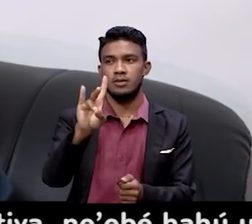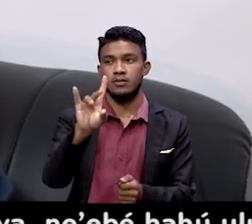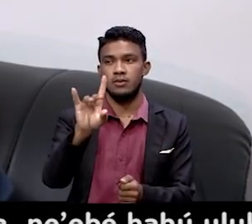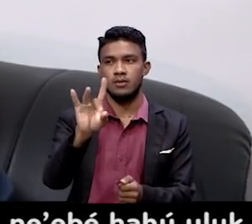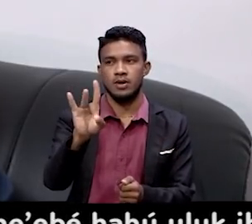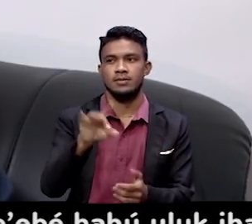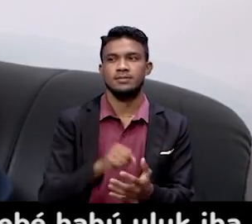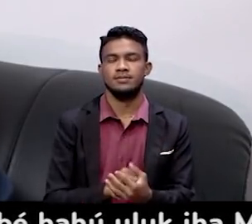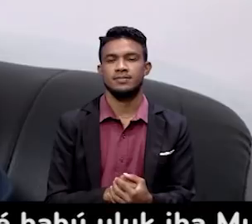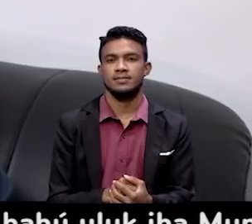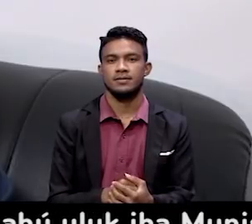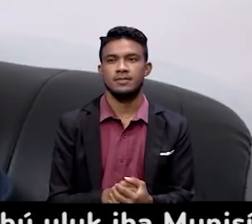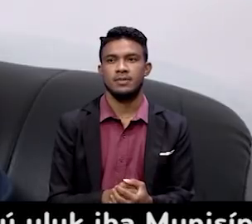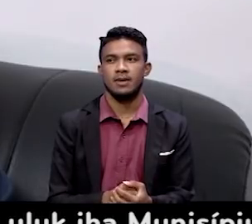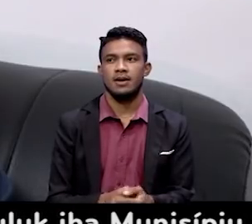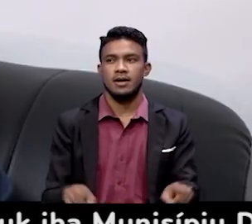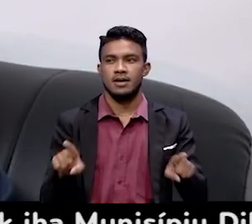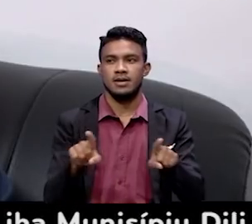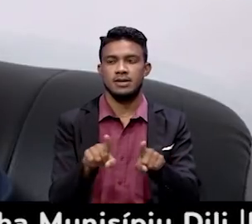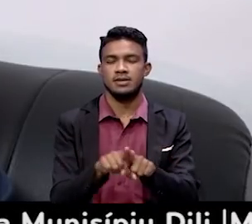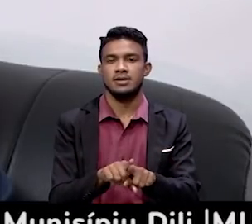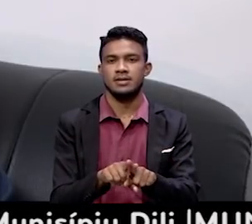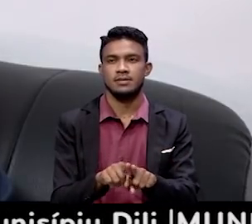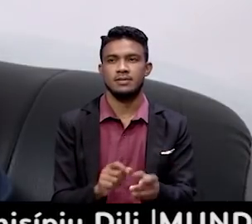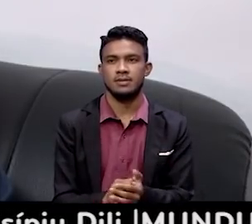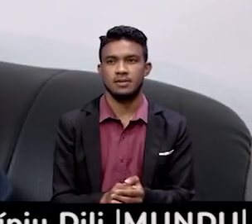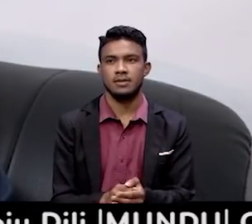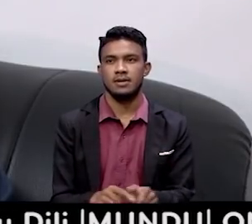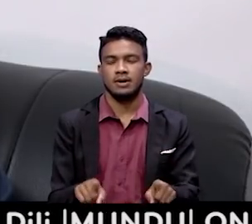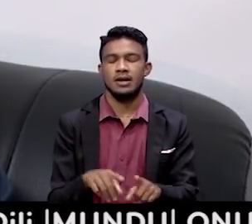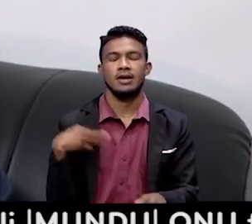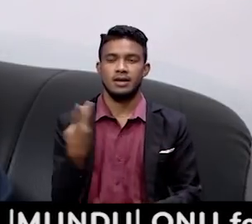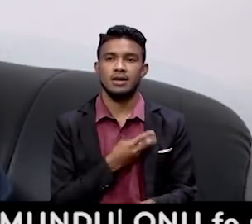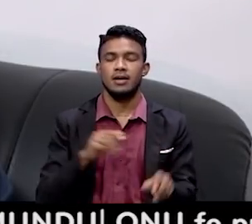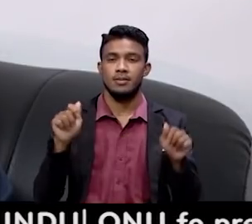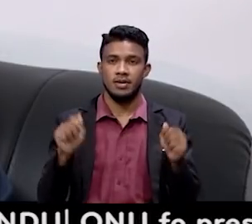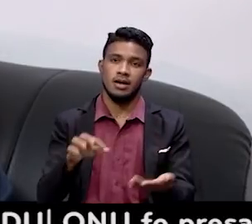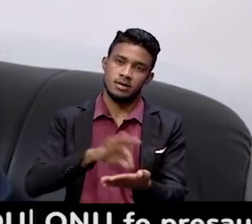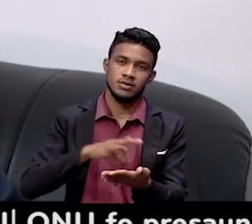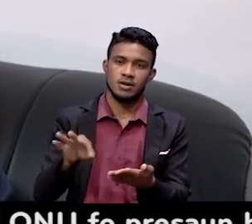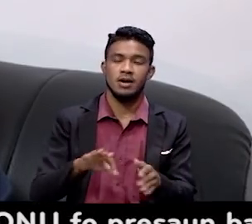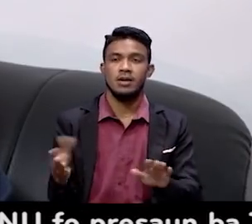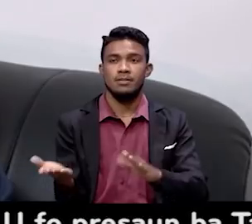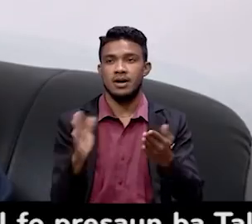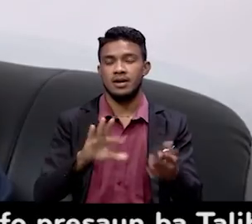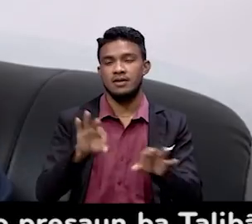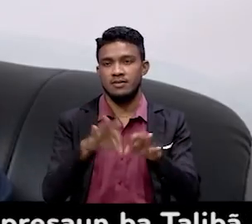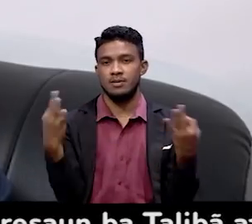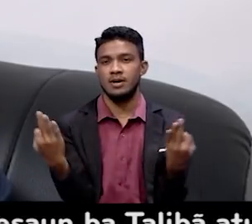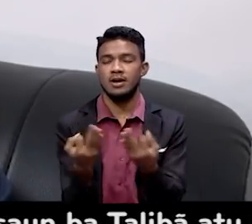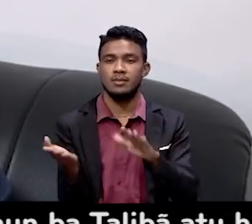Tanto que Cabal conta de mate familia mate